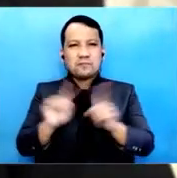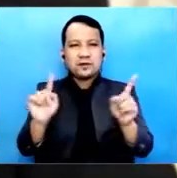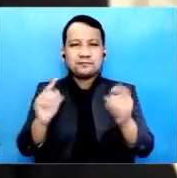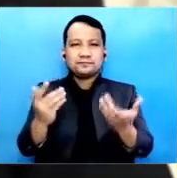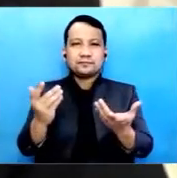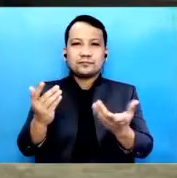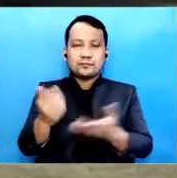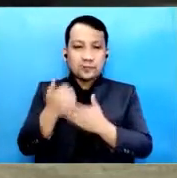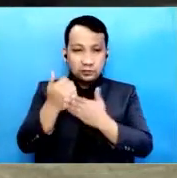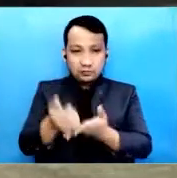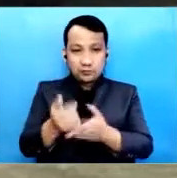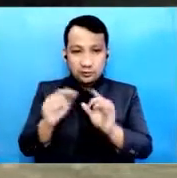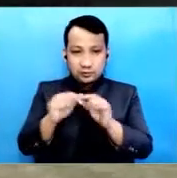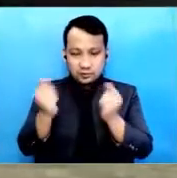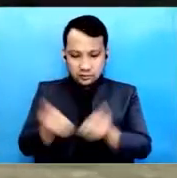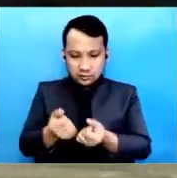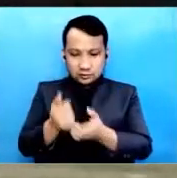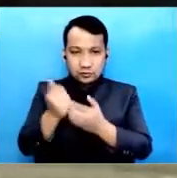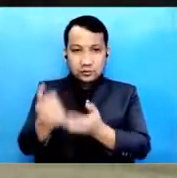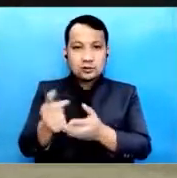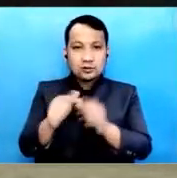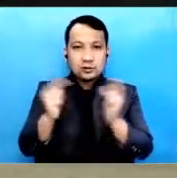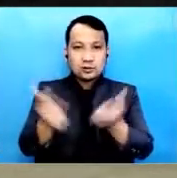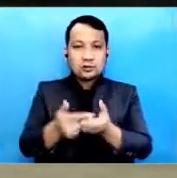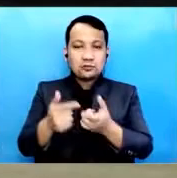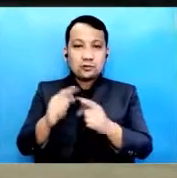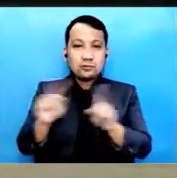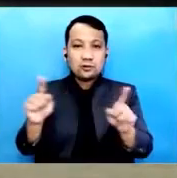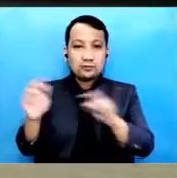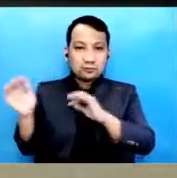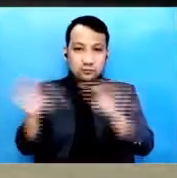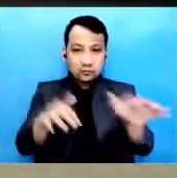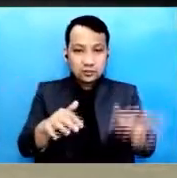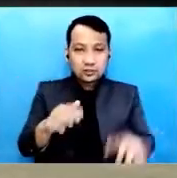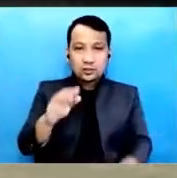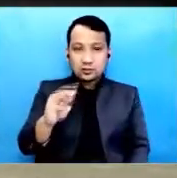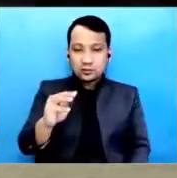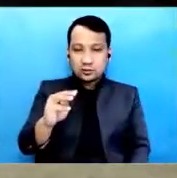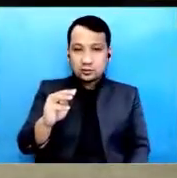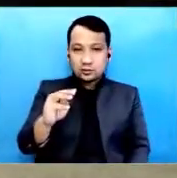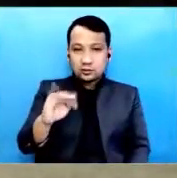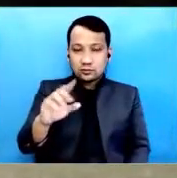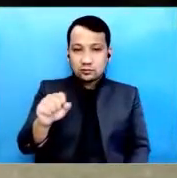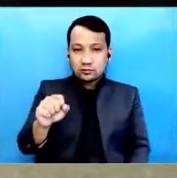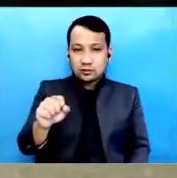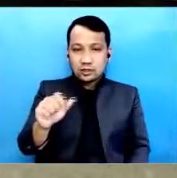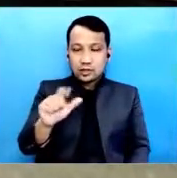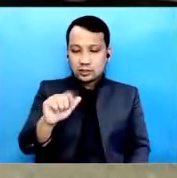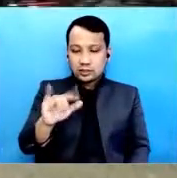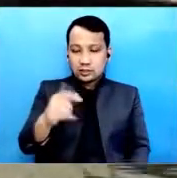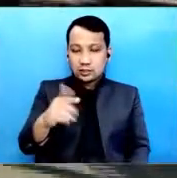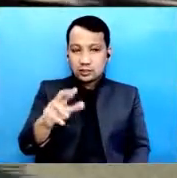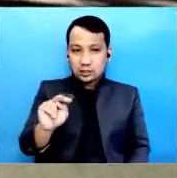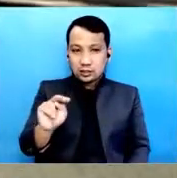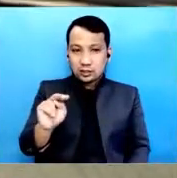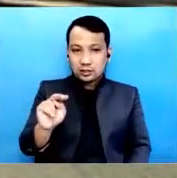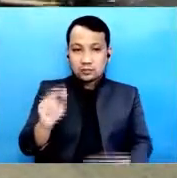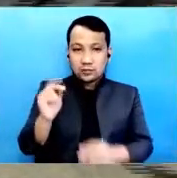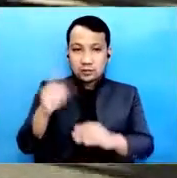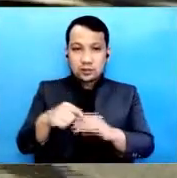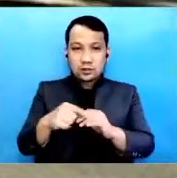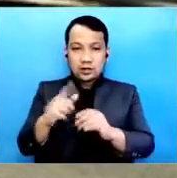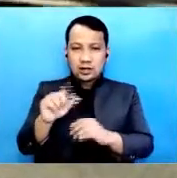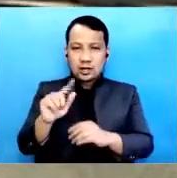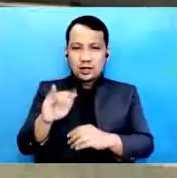the sector. Kaya naman dinayo ng Metro Pacific Investments Foundation at Alagang Kapatid Foundation ng Alamino City